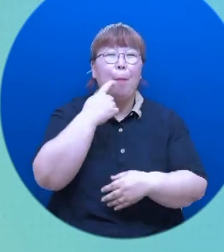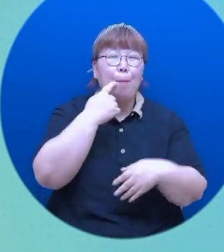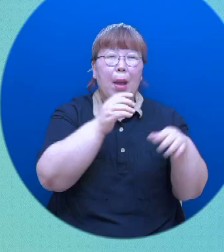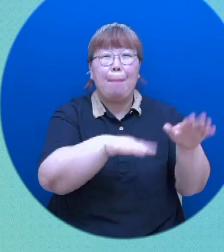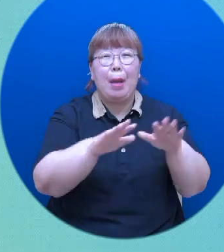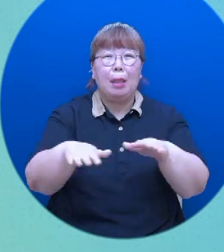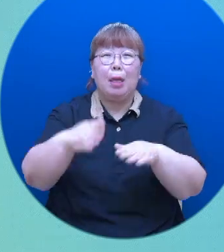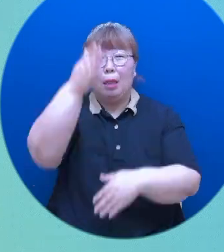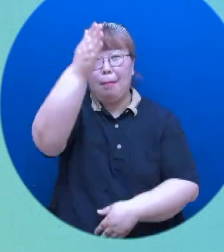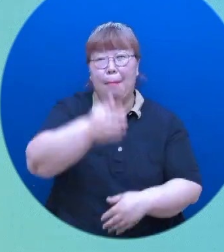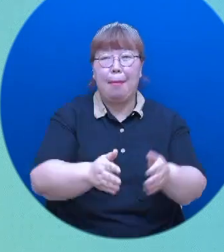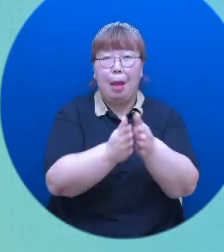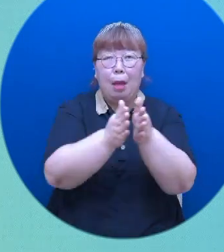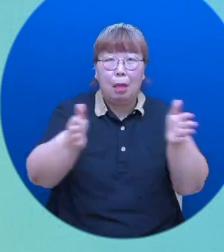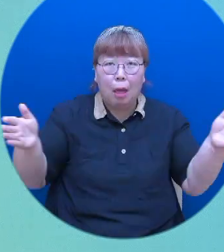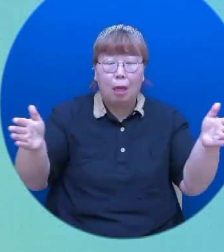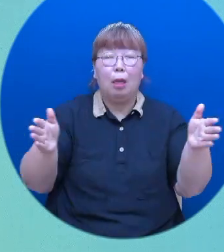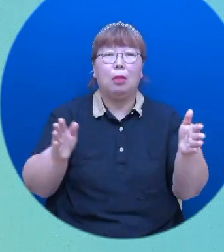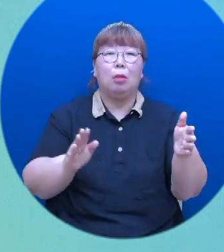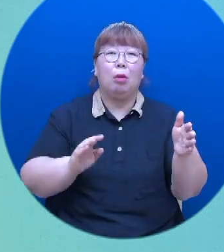해요.